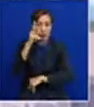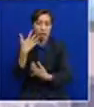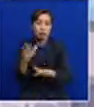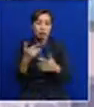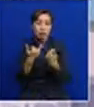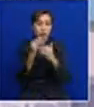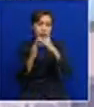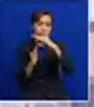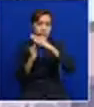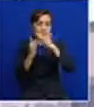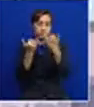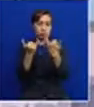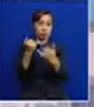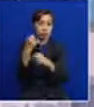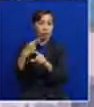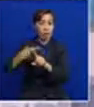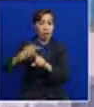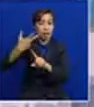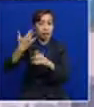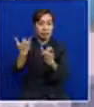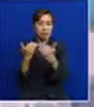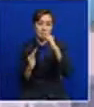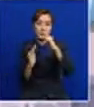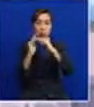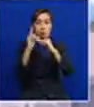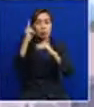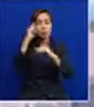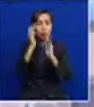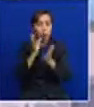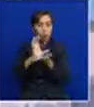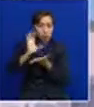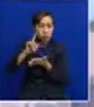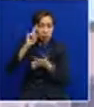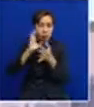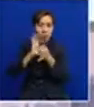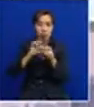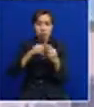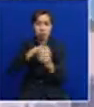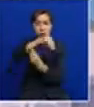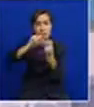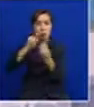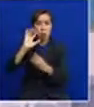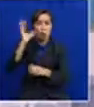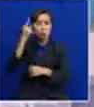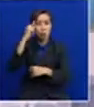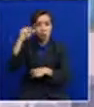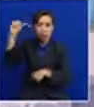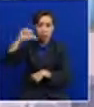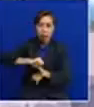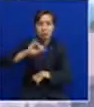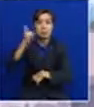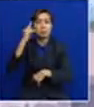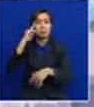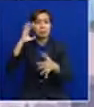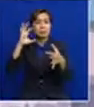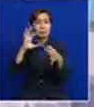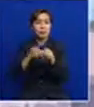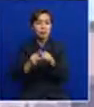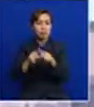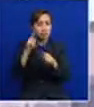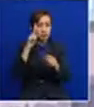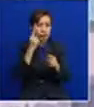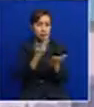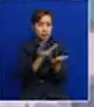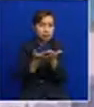แต่ระดับสูงสุดในรอบกว่า3เดือนค่ะหลังนักลงทุนกังวลว่าภาวะเศรษฐกิจโลกที่ซบเซานั้นก็ทำให้มีการหันม